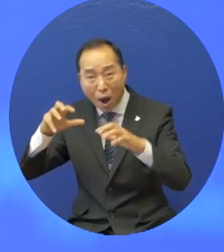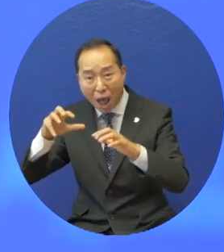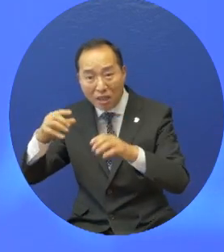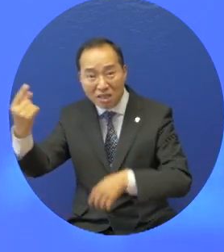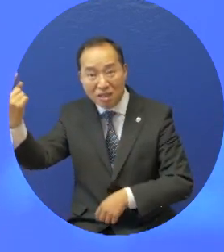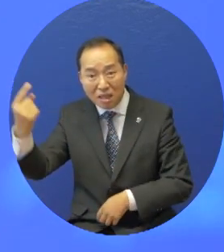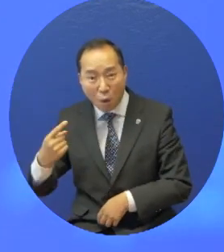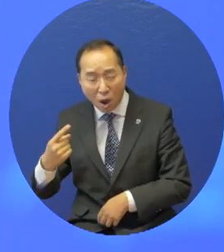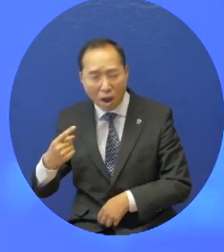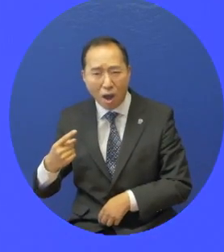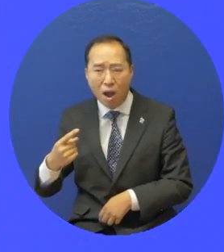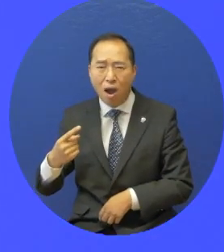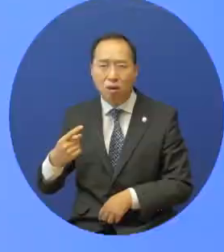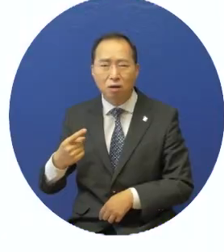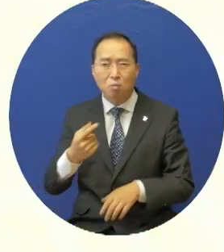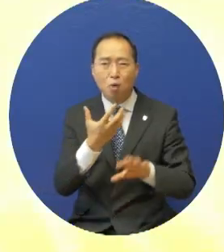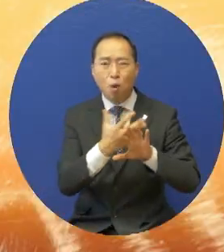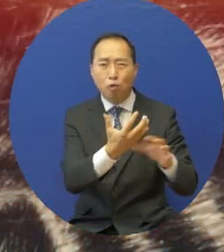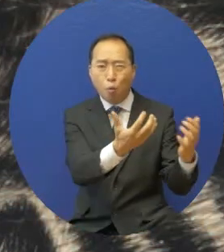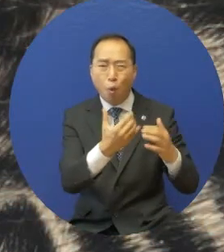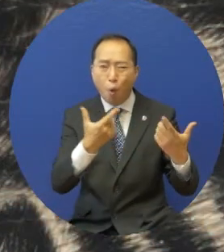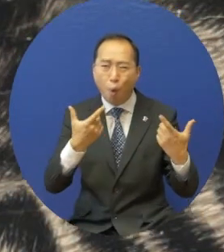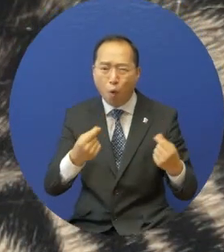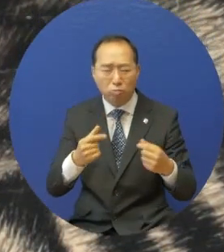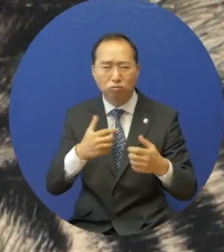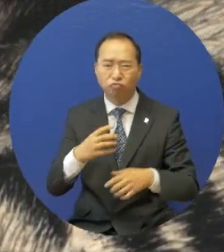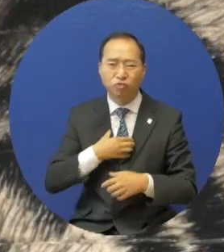있는 매우 중요한 직업군이기도 합니다.